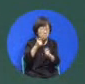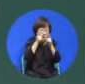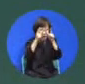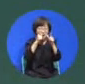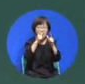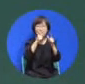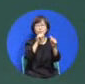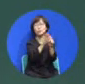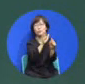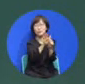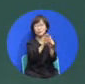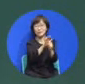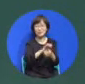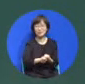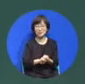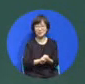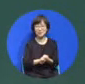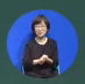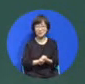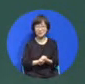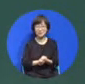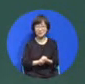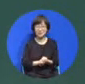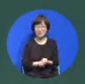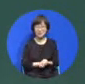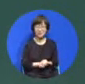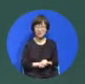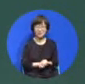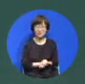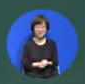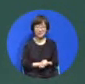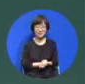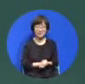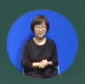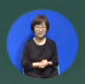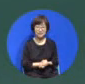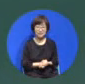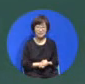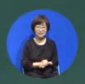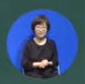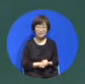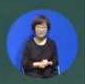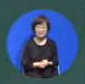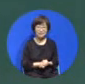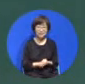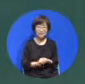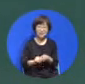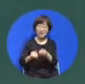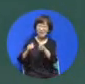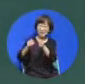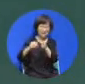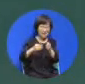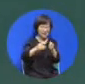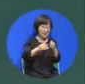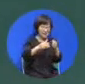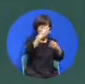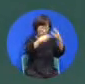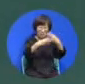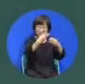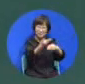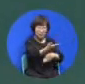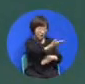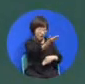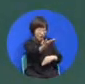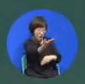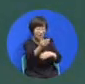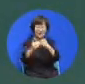over. 여러분들이 해야 될 비밀이 뭡니까? What is the mystery, the secret that you should do? 렘넌트들에게 하나님이 주시는 힘 얻도록 만들어라. Help